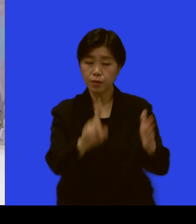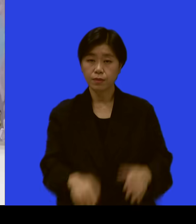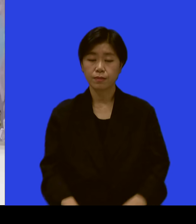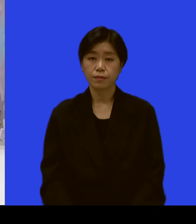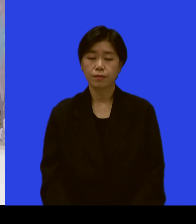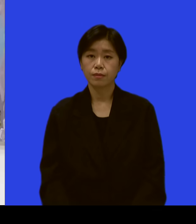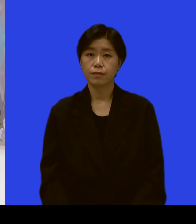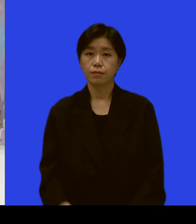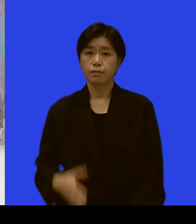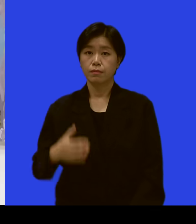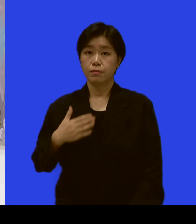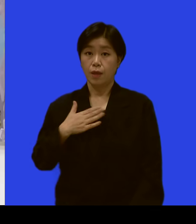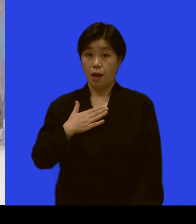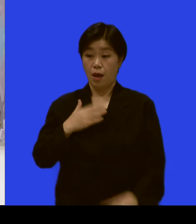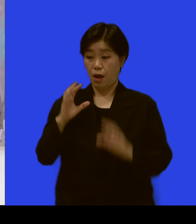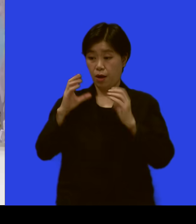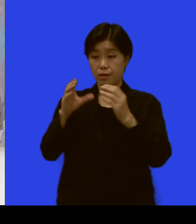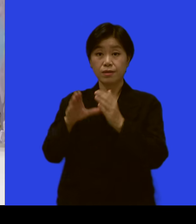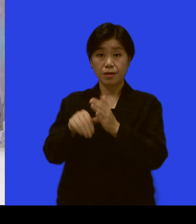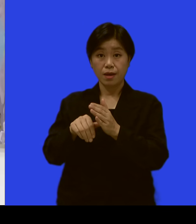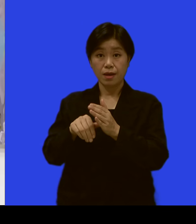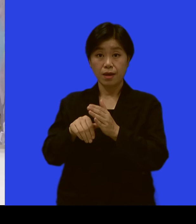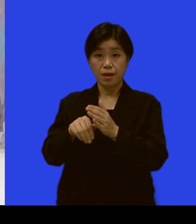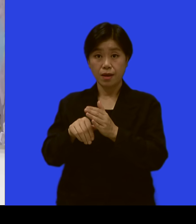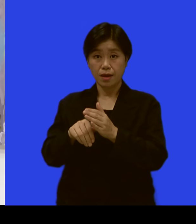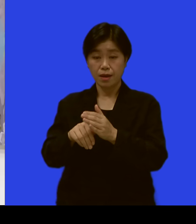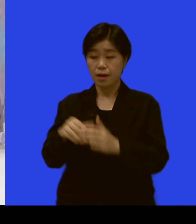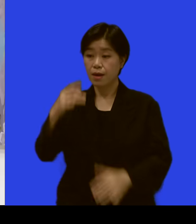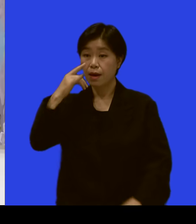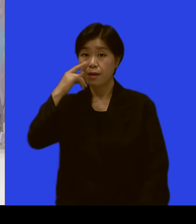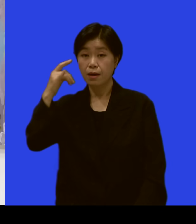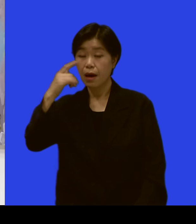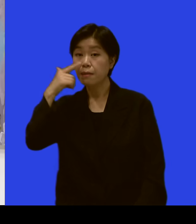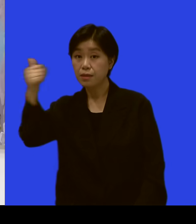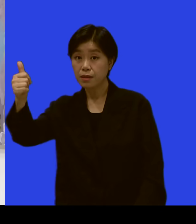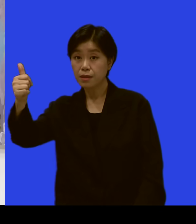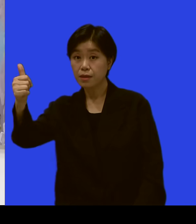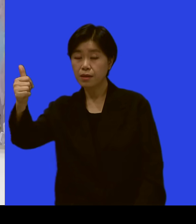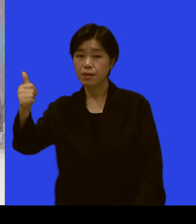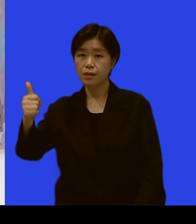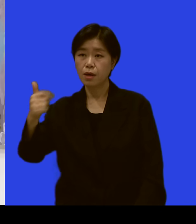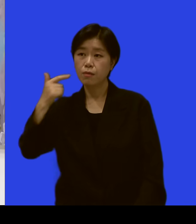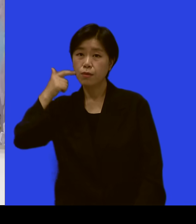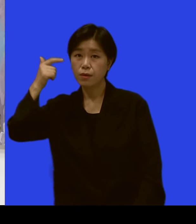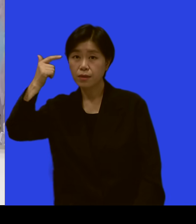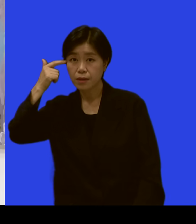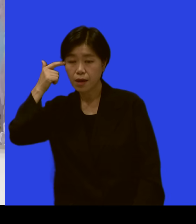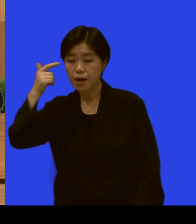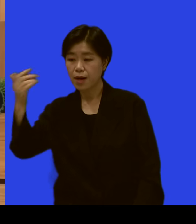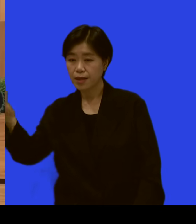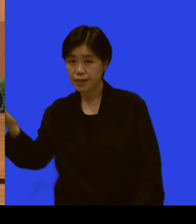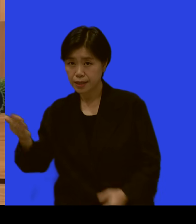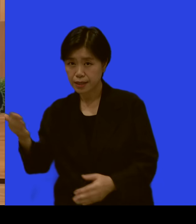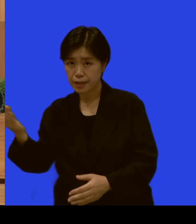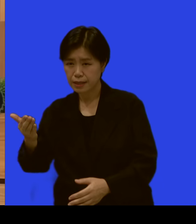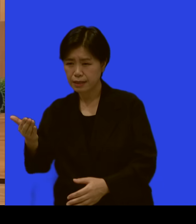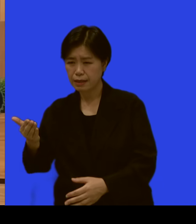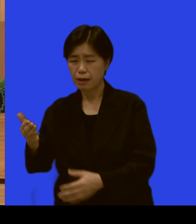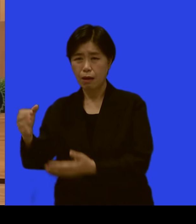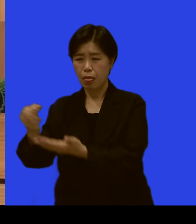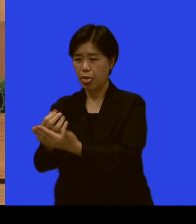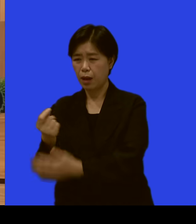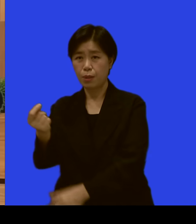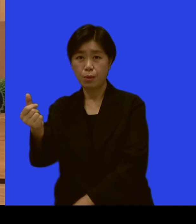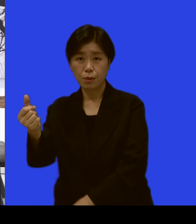아버지가 제가 어렸을 때 예. 가족을 부양하기 위해서 네. 양봉하시면서 목회를 하셨어요. 아.